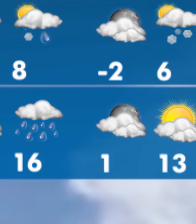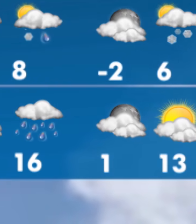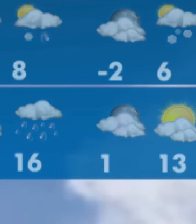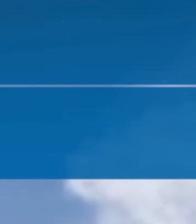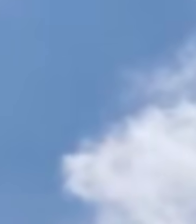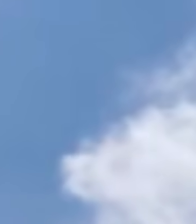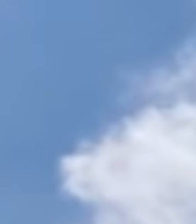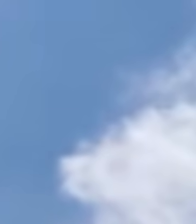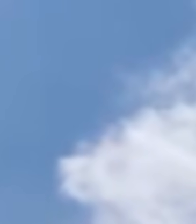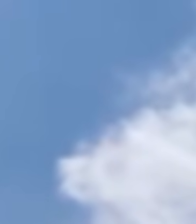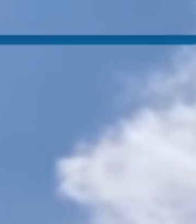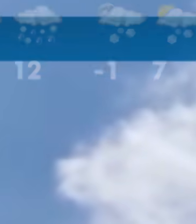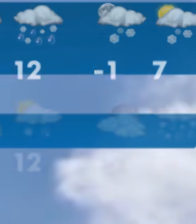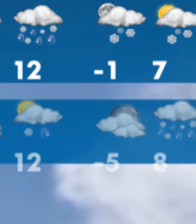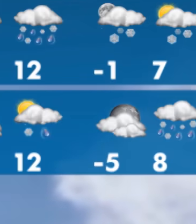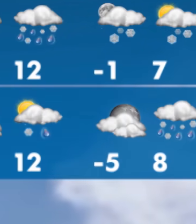дулаан.